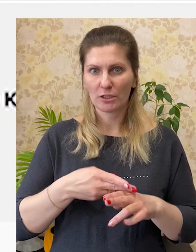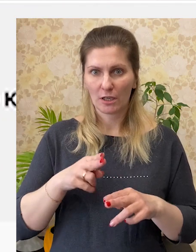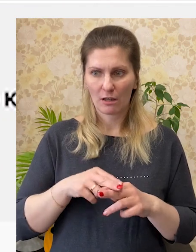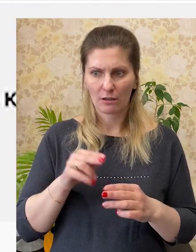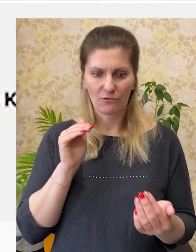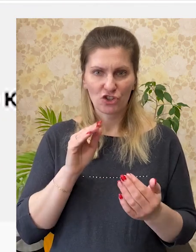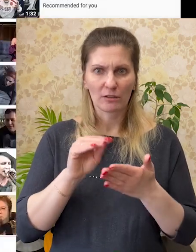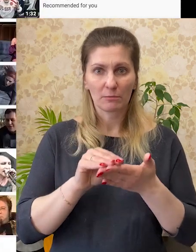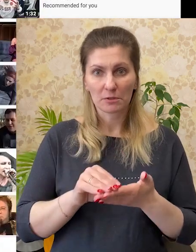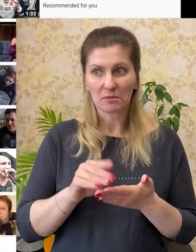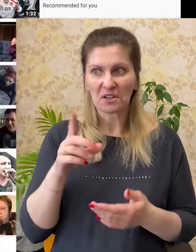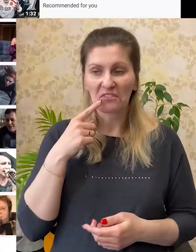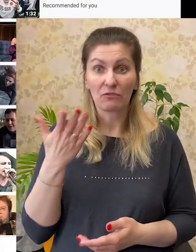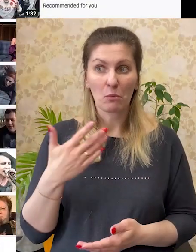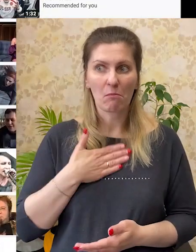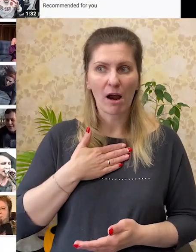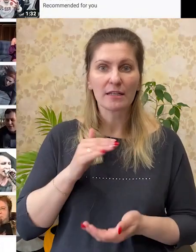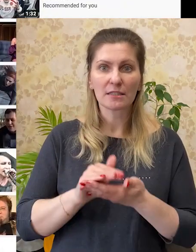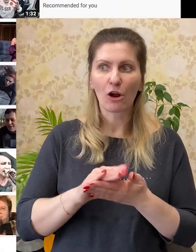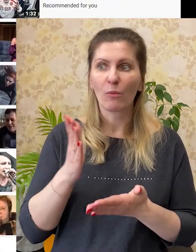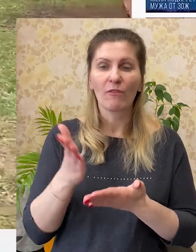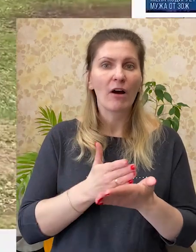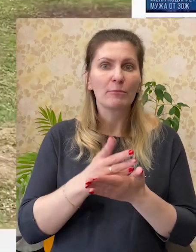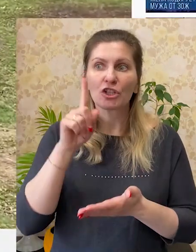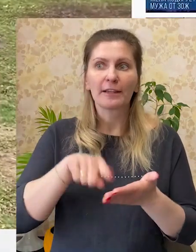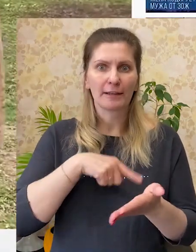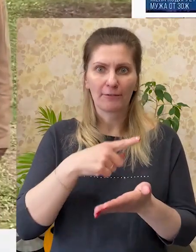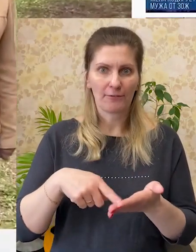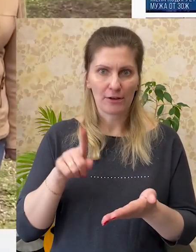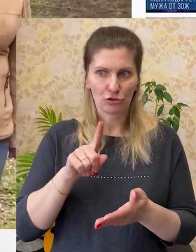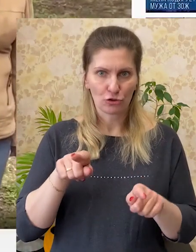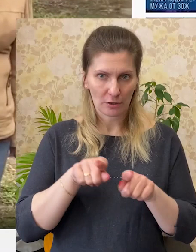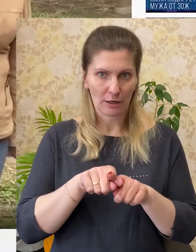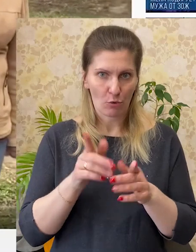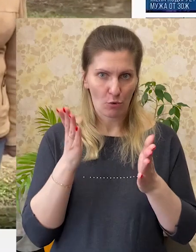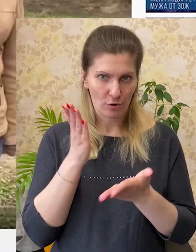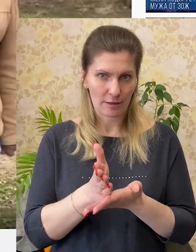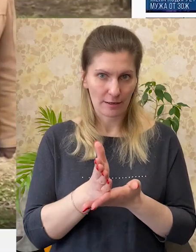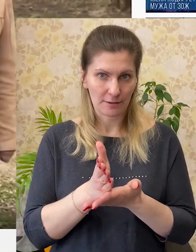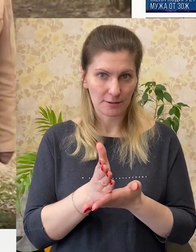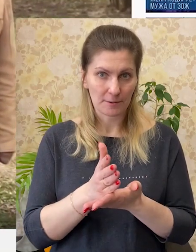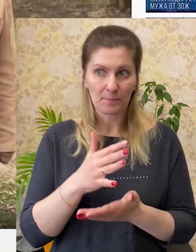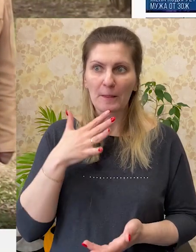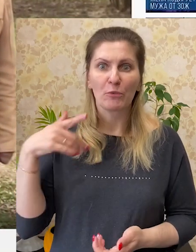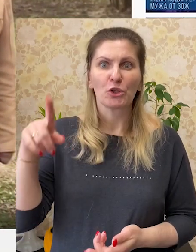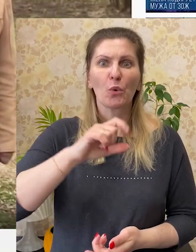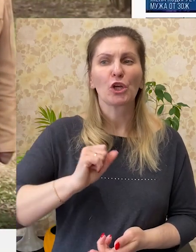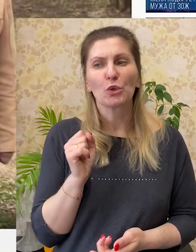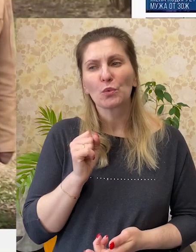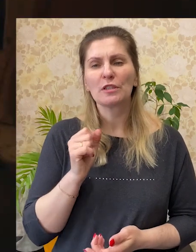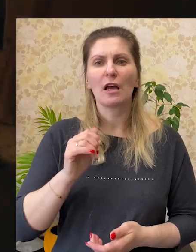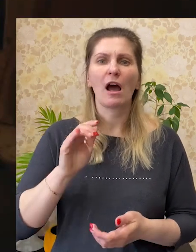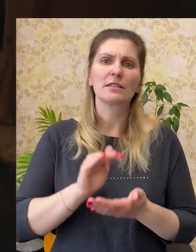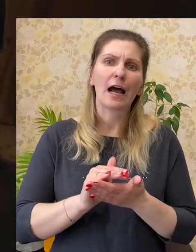списались и говорят, слушайте, а у меня знакомый, вообще никто не верит в серьезность происходящего. Коронавирус больше к нам не придет. Все мои друзья, знакомые,